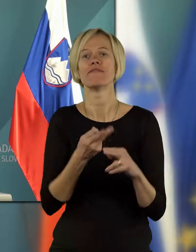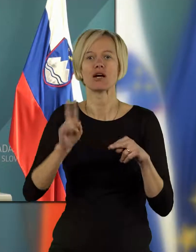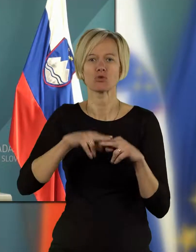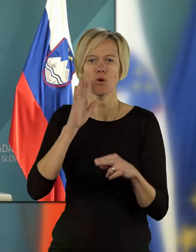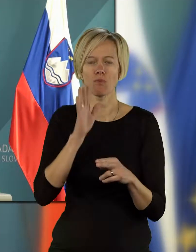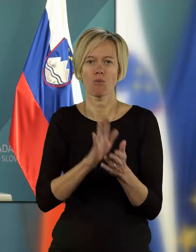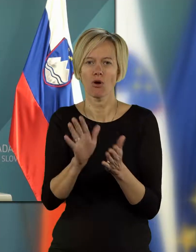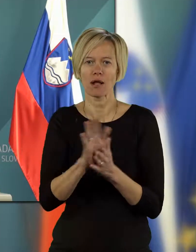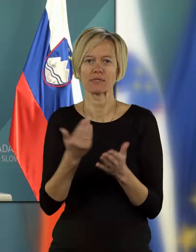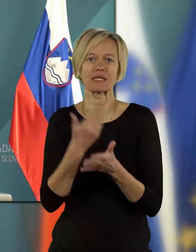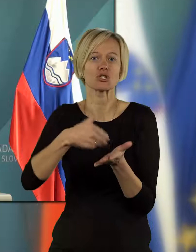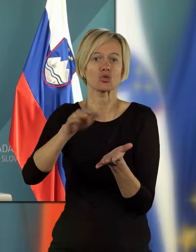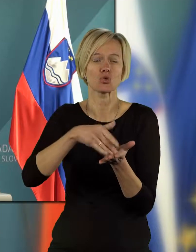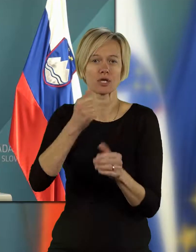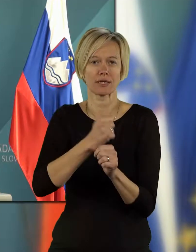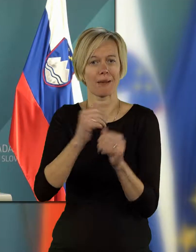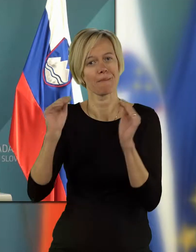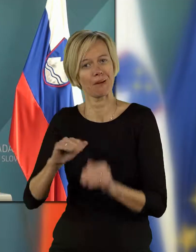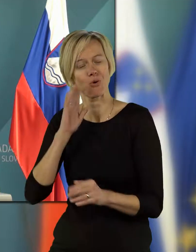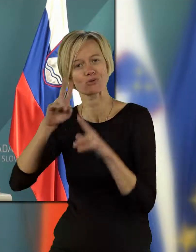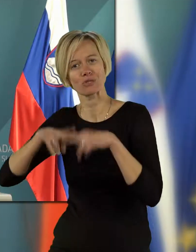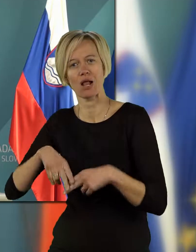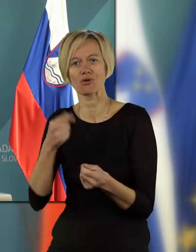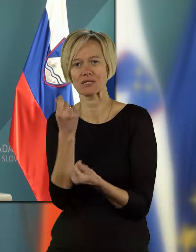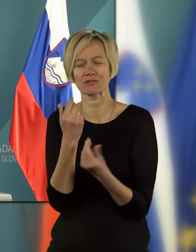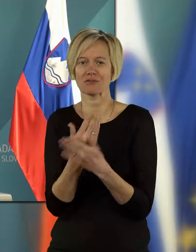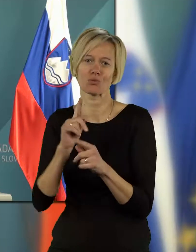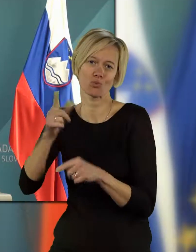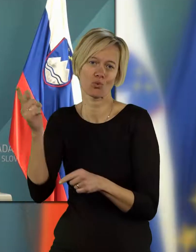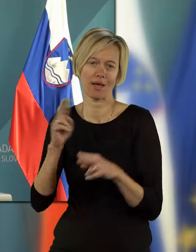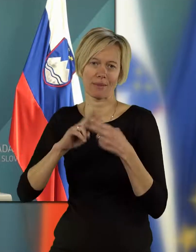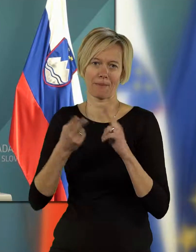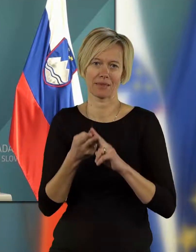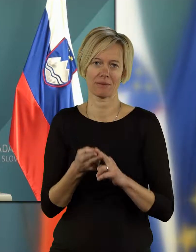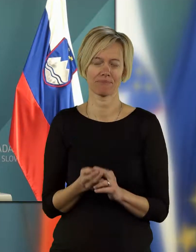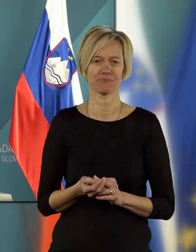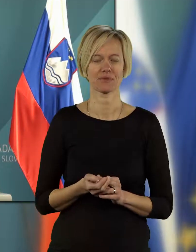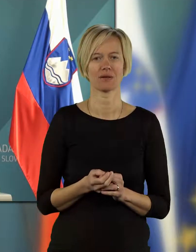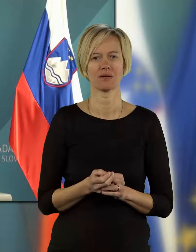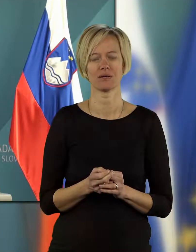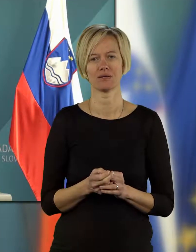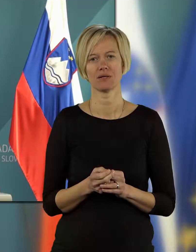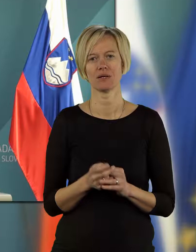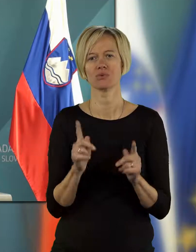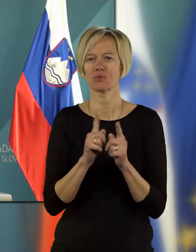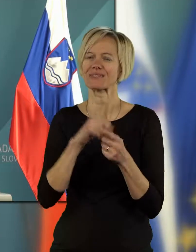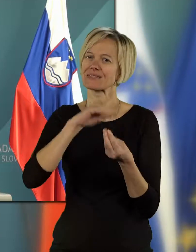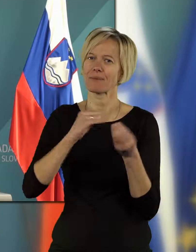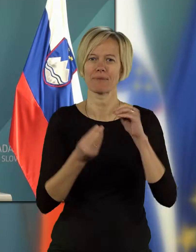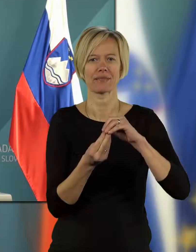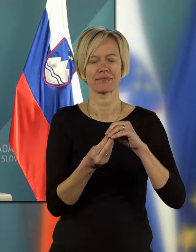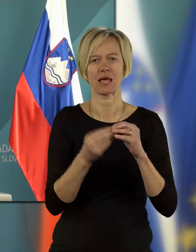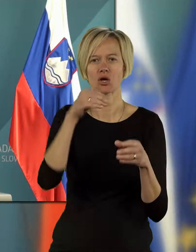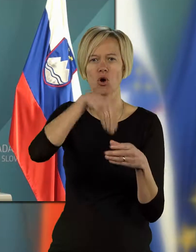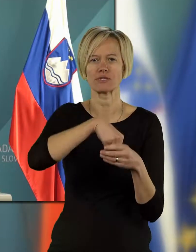bomo porabili za stroške dela, manj bo ostalo sredstev za druge namene. Da ne govorim o